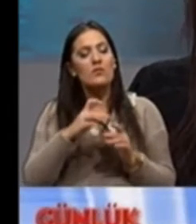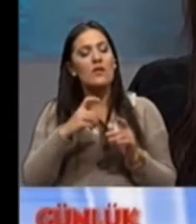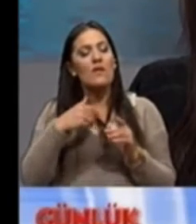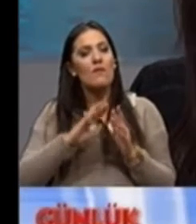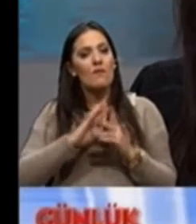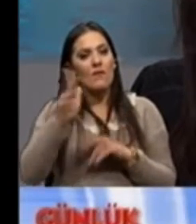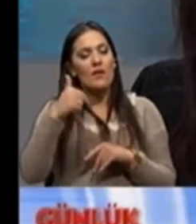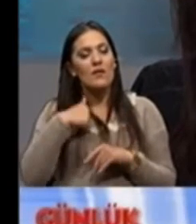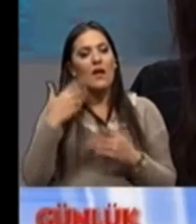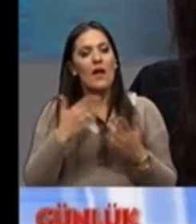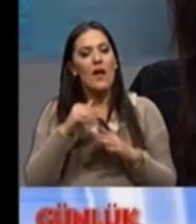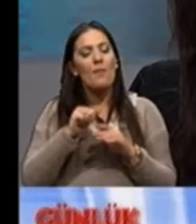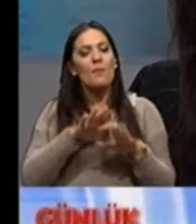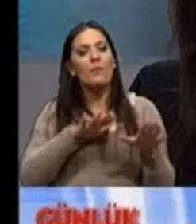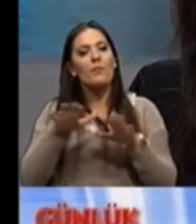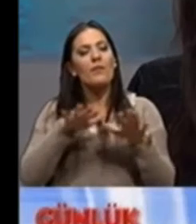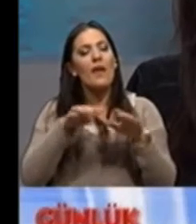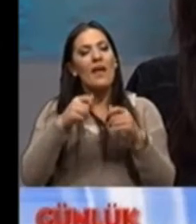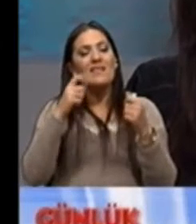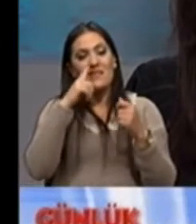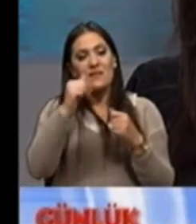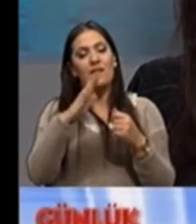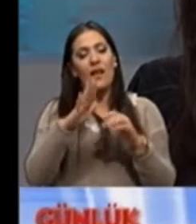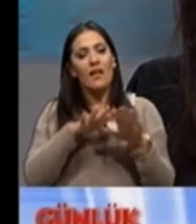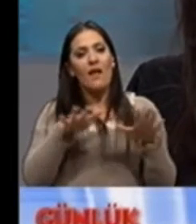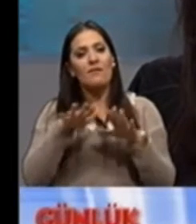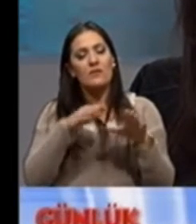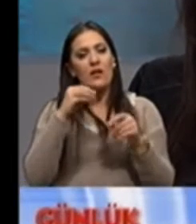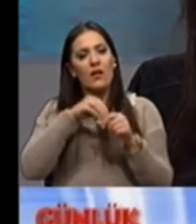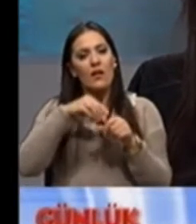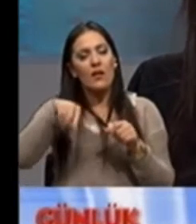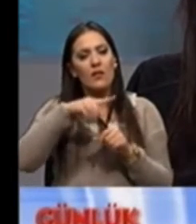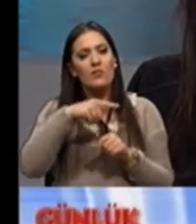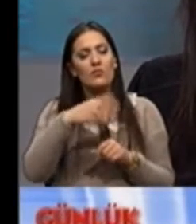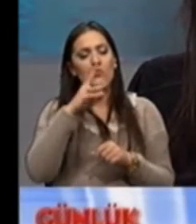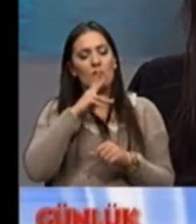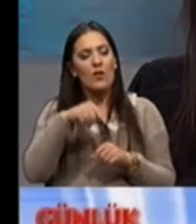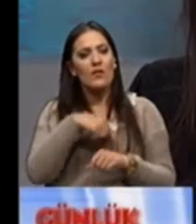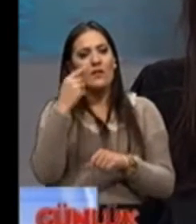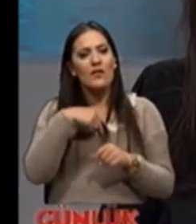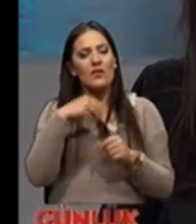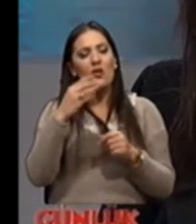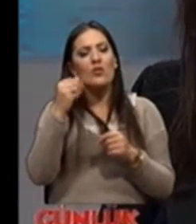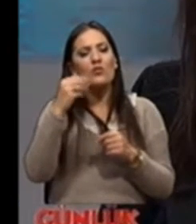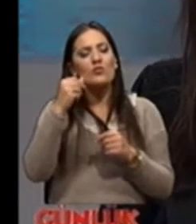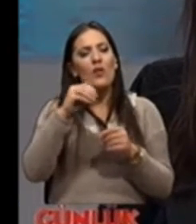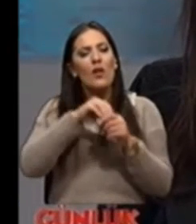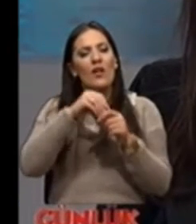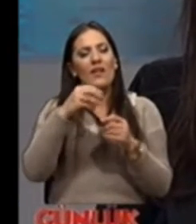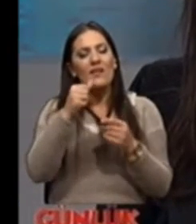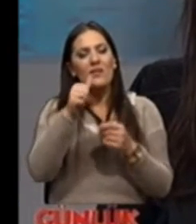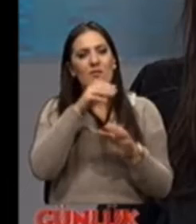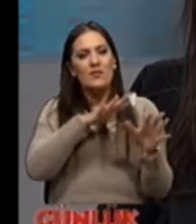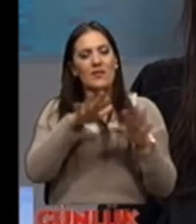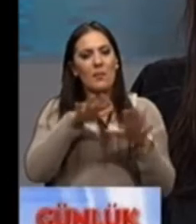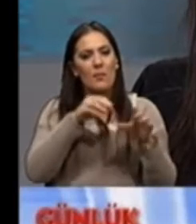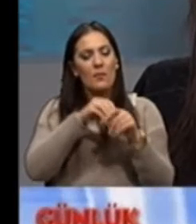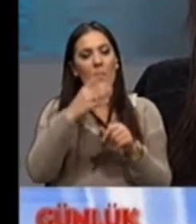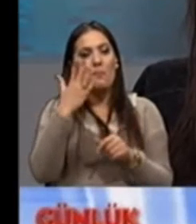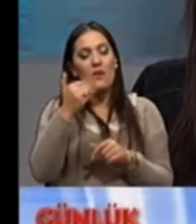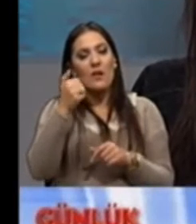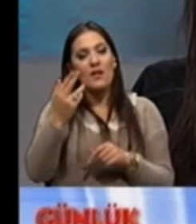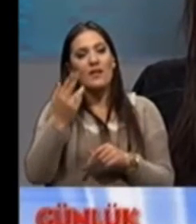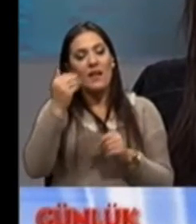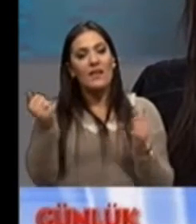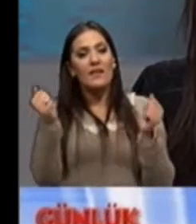fazlası hem gevşek zemin dediğimiz çok son derece hani jöle özelliği gibi olan depremin 5, 6, 7 kat daha